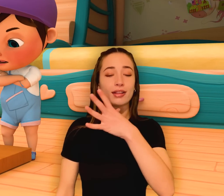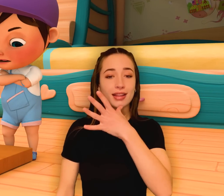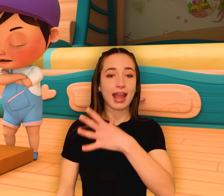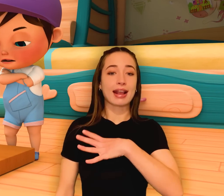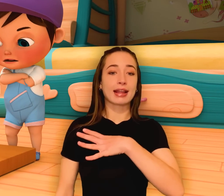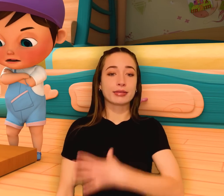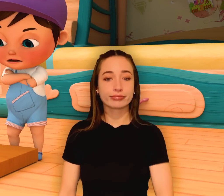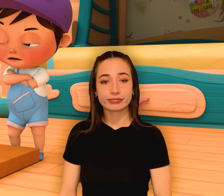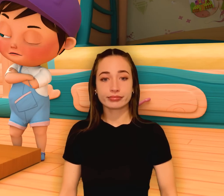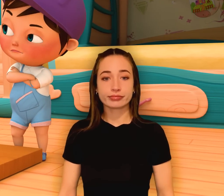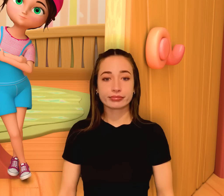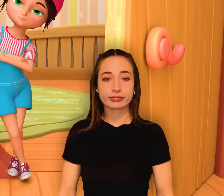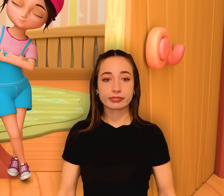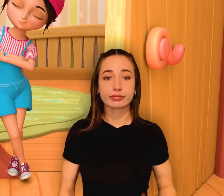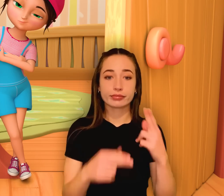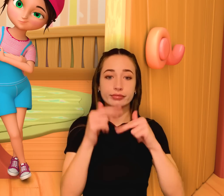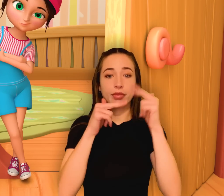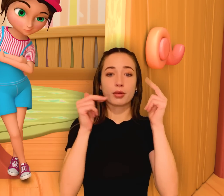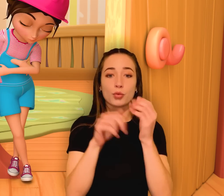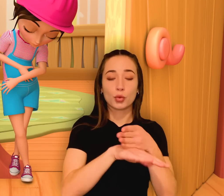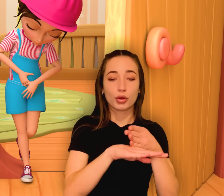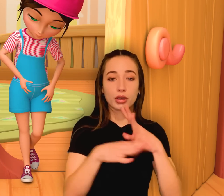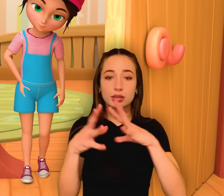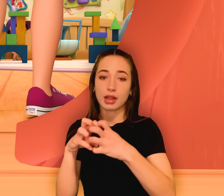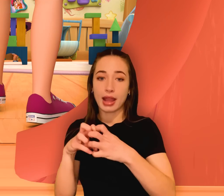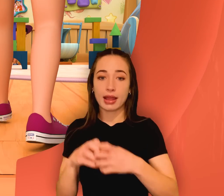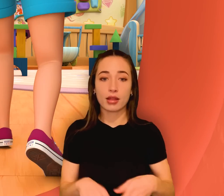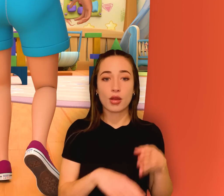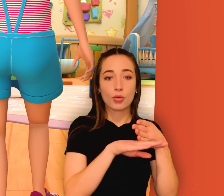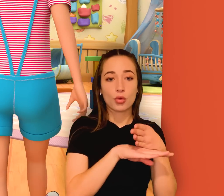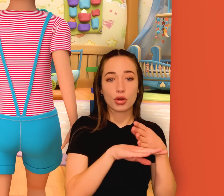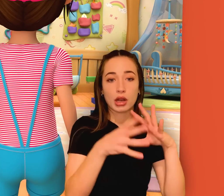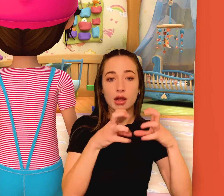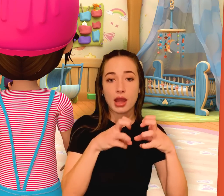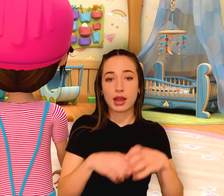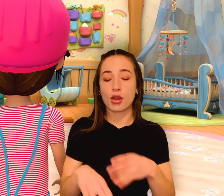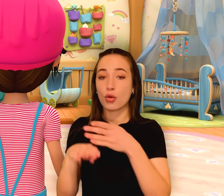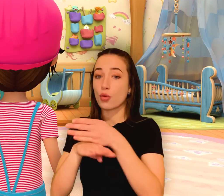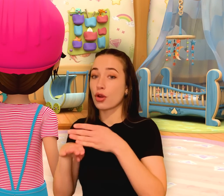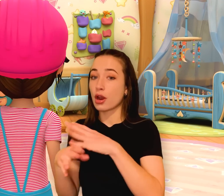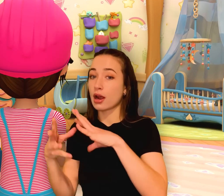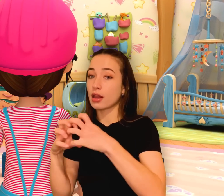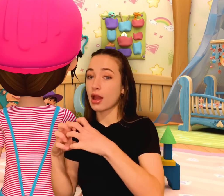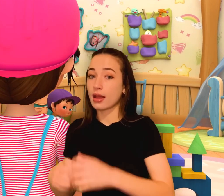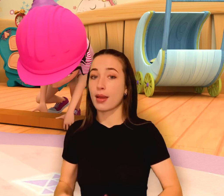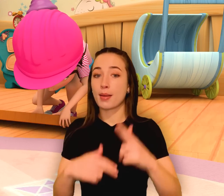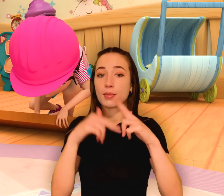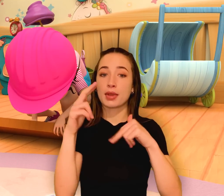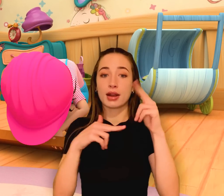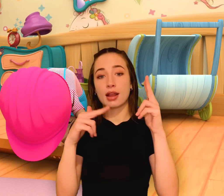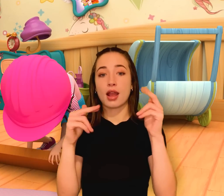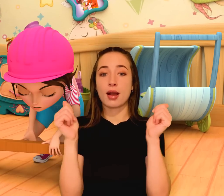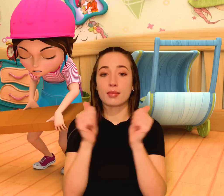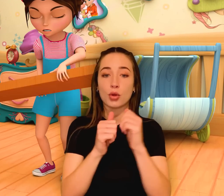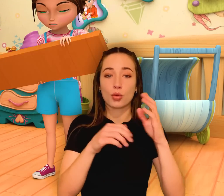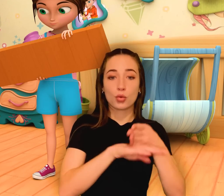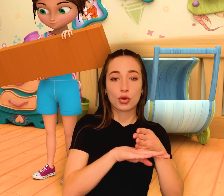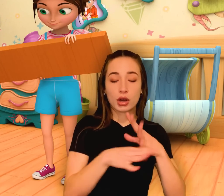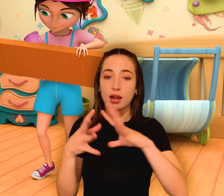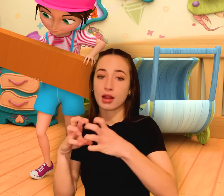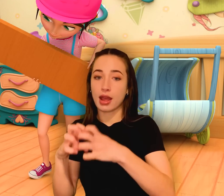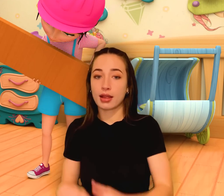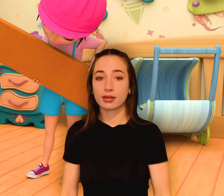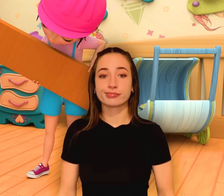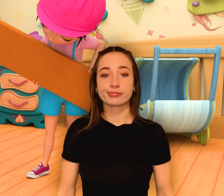どうしましょう。木材でかけろ、かけろ、かけろ。木材で